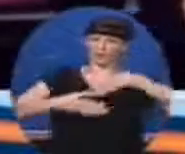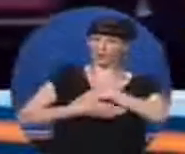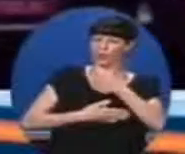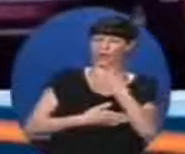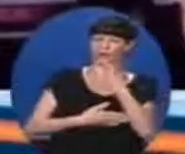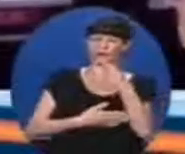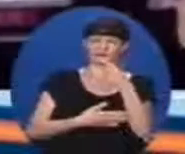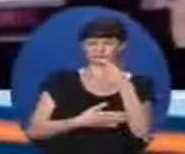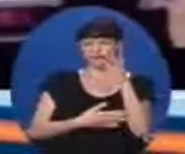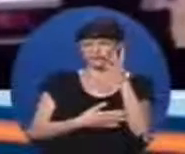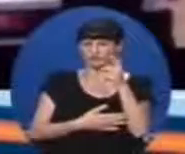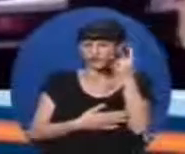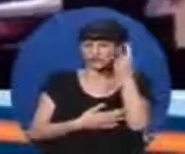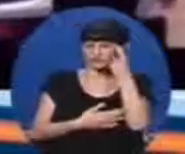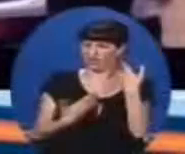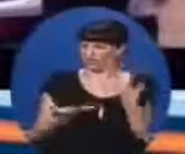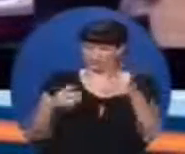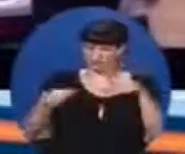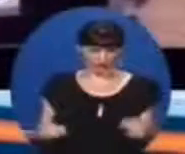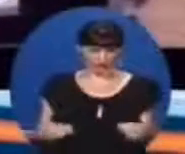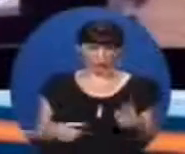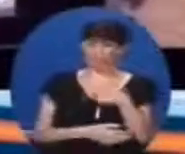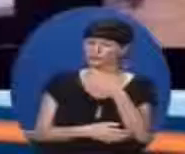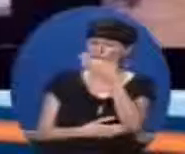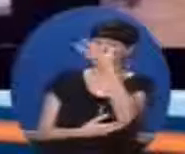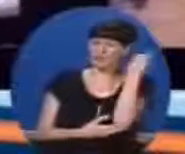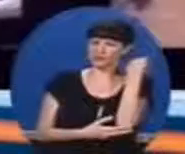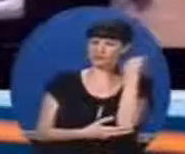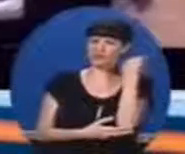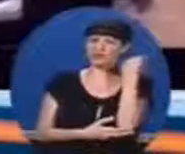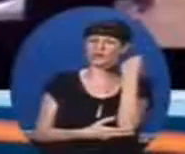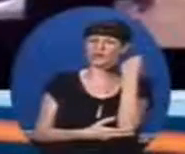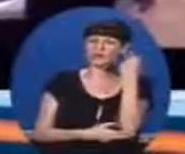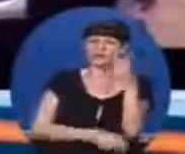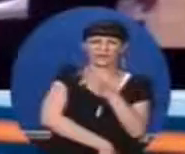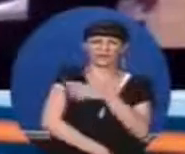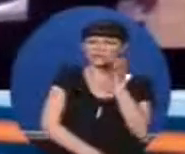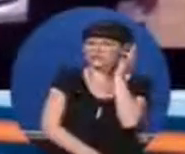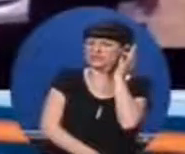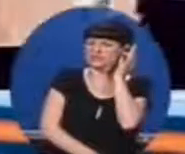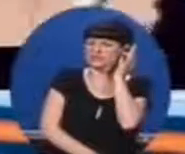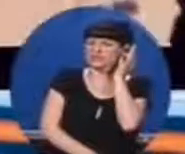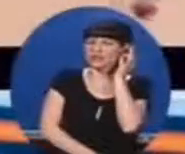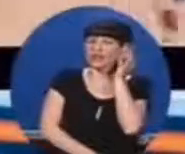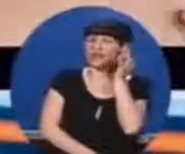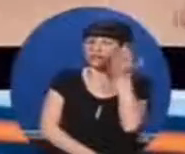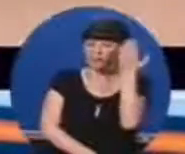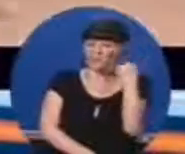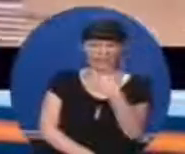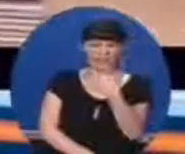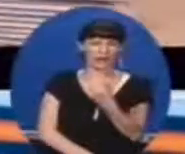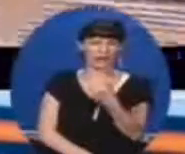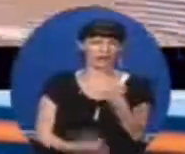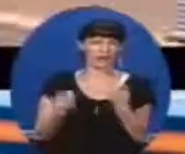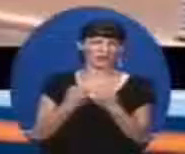שכחנו שקצינה אחת ברחה מהמשטרה כי היא סירבה להתלונן נגדו על הטרדה מינית, היה שם משהו. עכשיו,